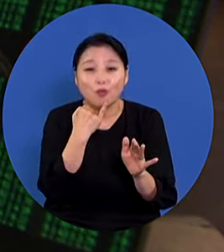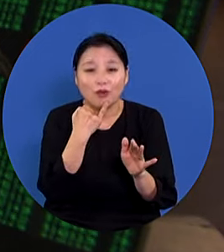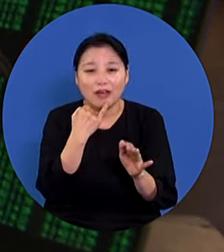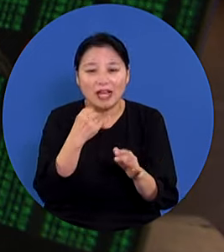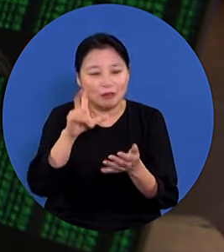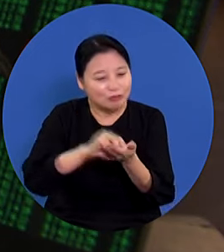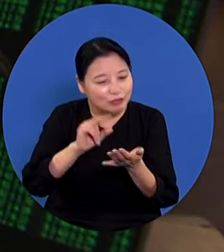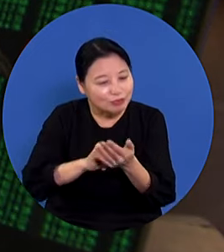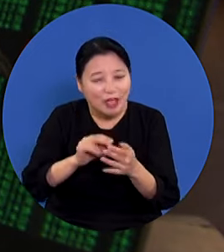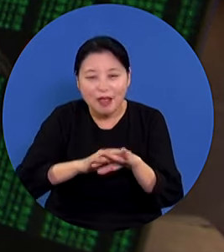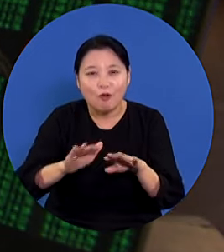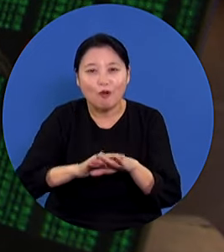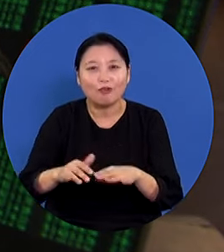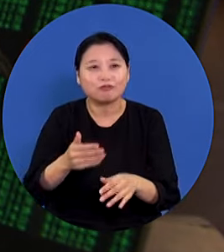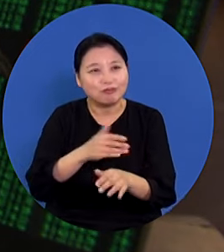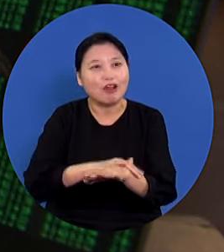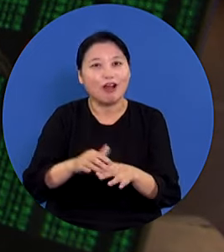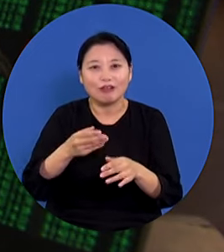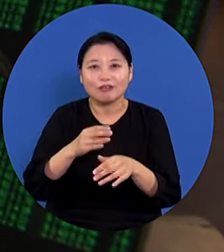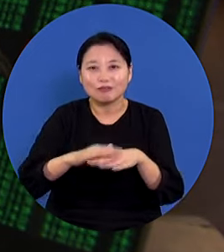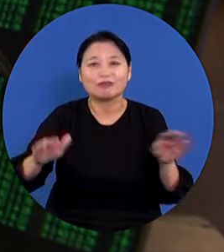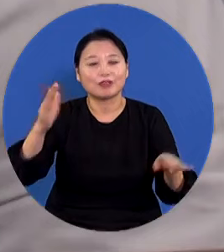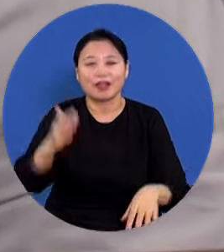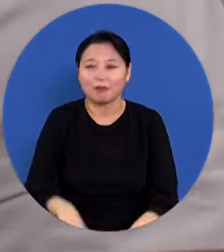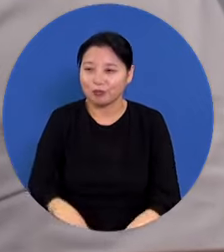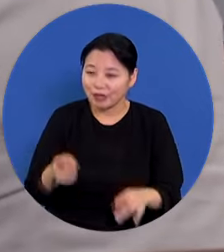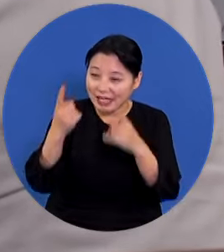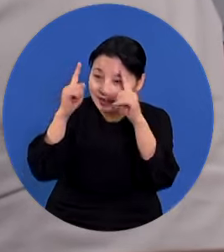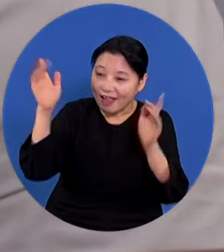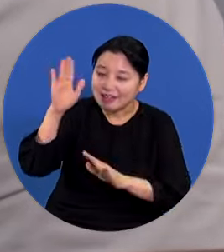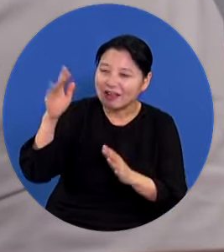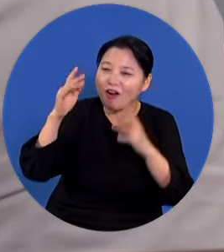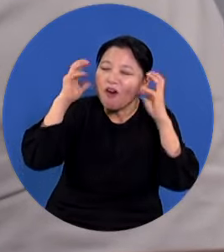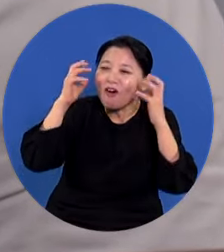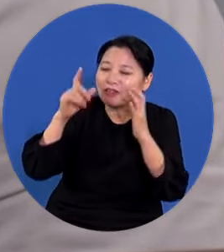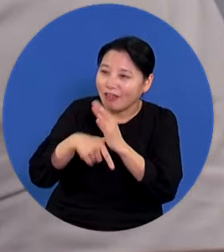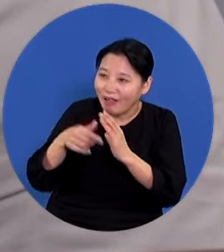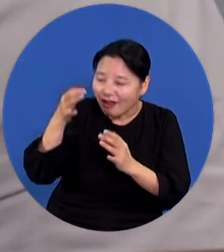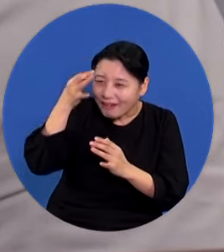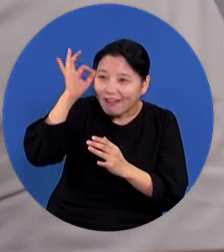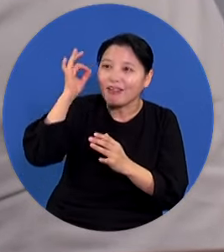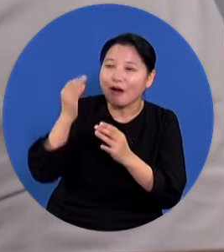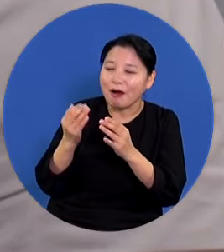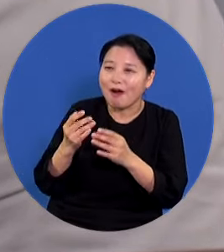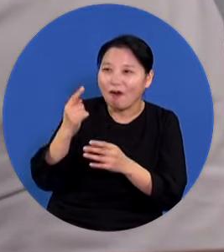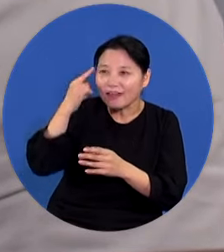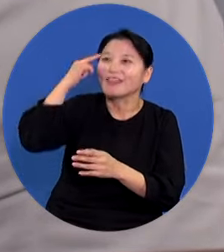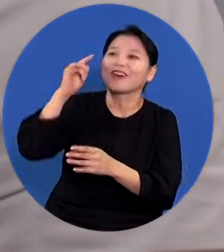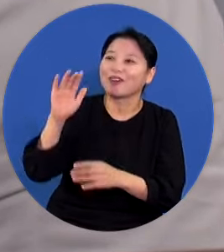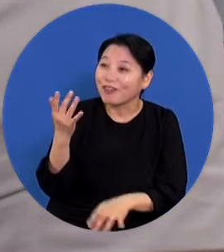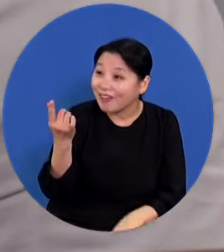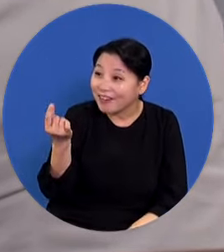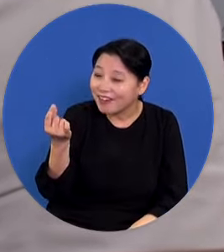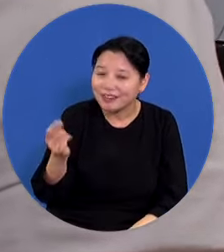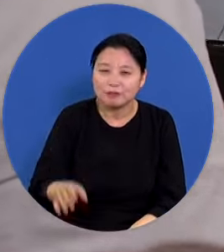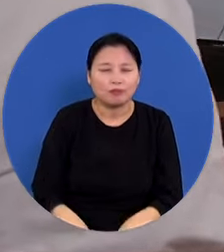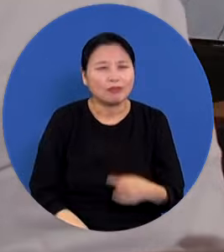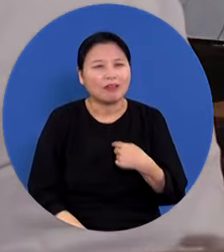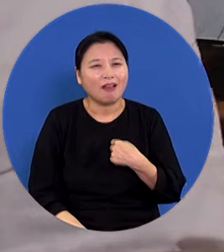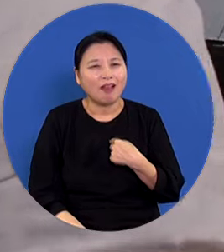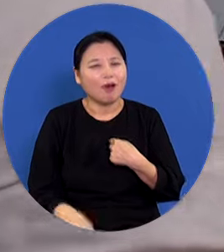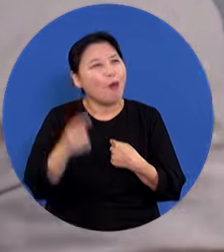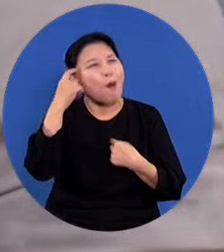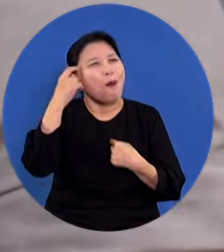좀 극복하기 네. 잘 극복되는 것 같습니다. 아니, 대학생 시절 그 어린 나이에 일찍 깨달으셨네요. 집 오면. 왜 그런 생각을